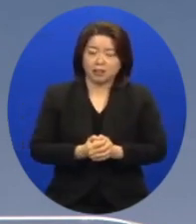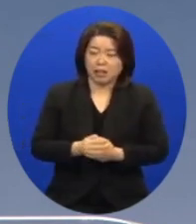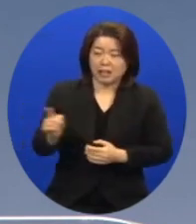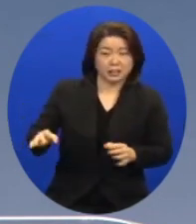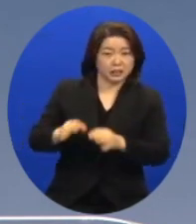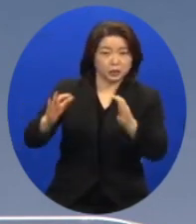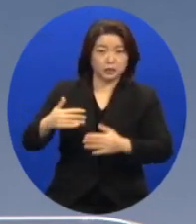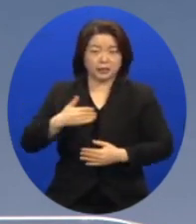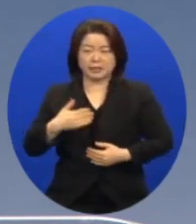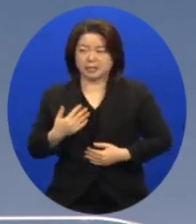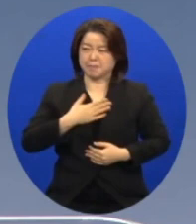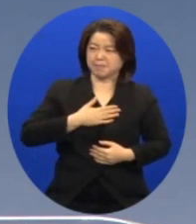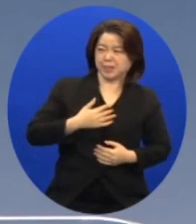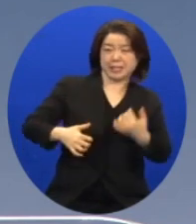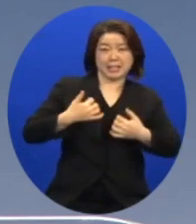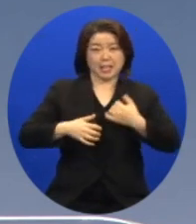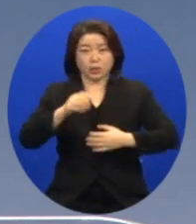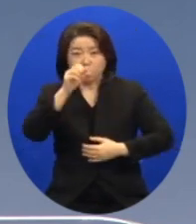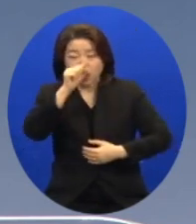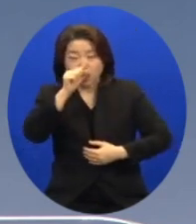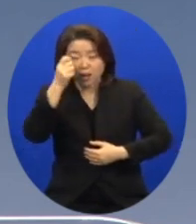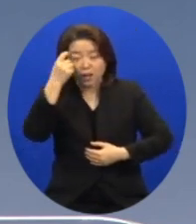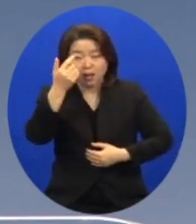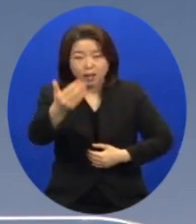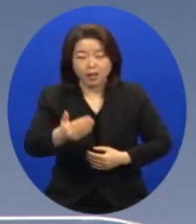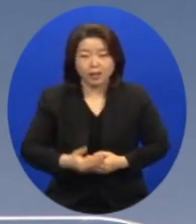그 순간에 그게 그렇게 기쁘게 씁니까